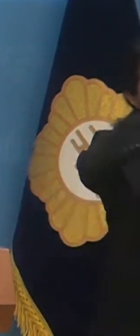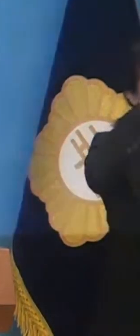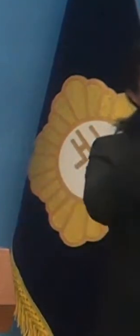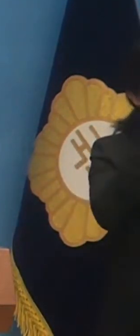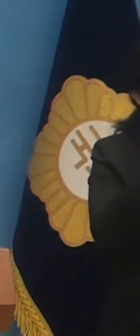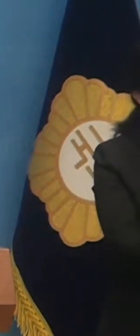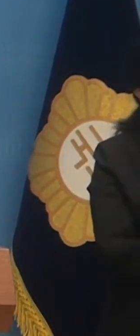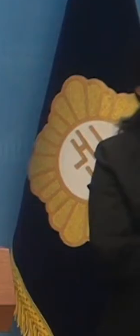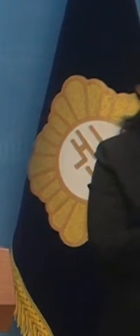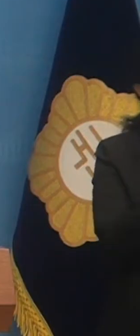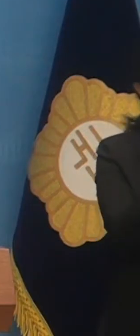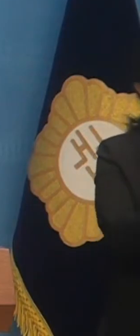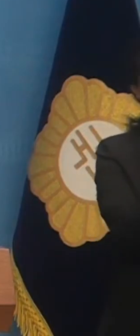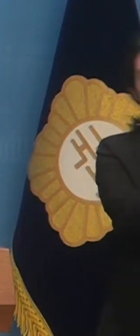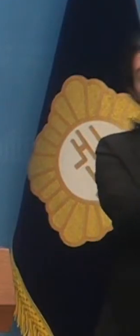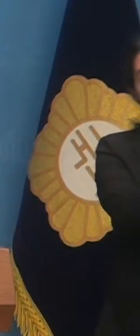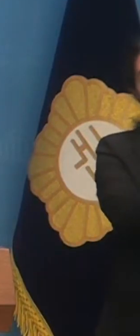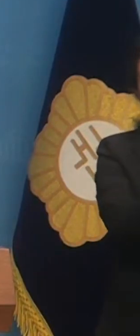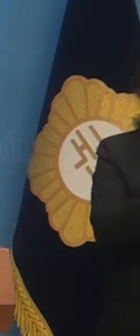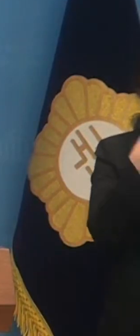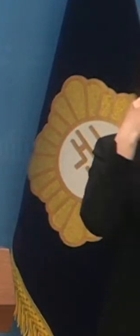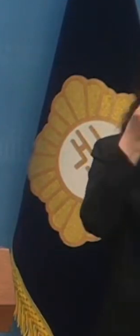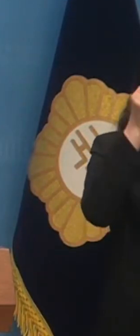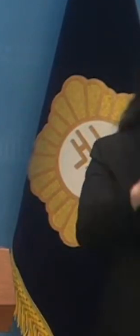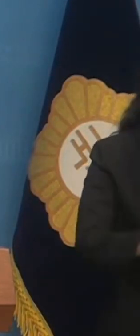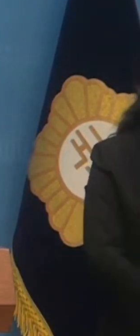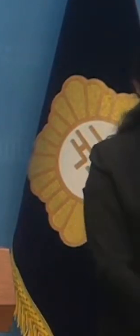묵인해주니 법을 우습게 아는 것입니다.